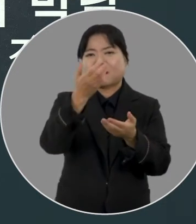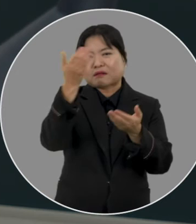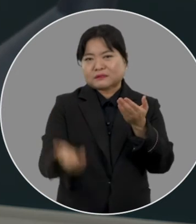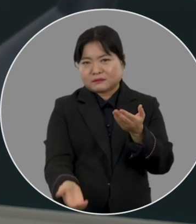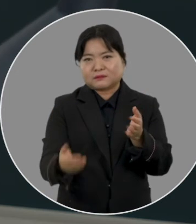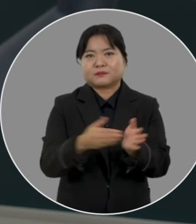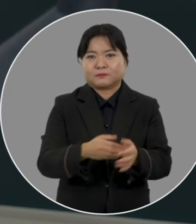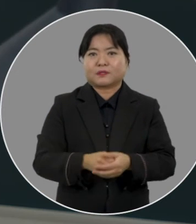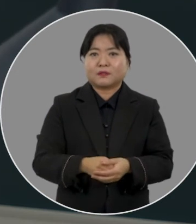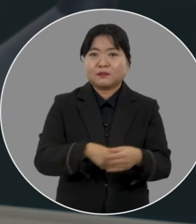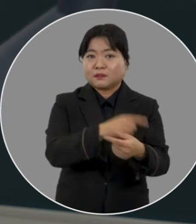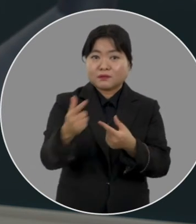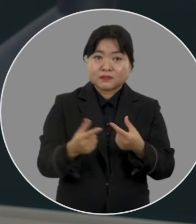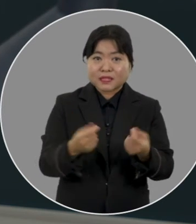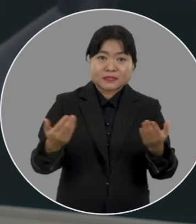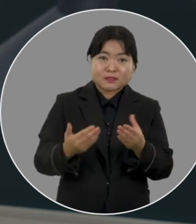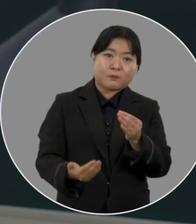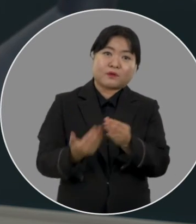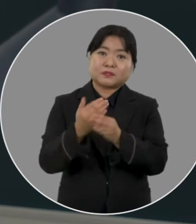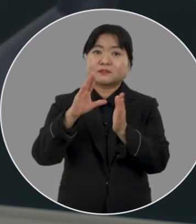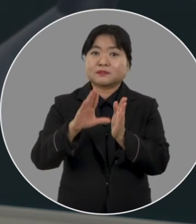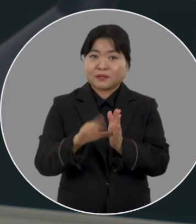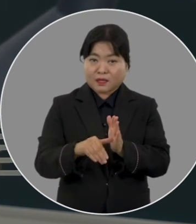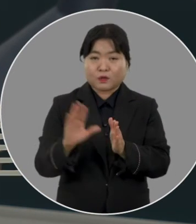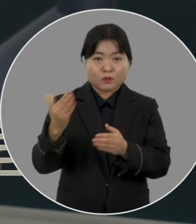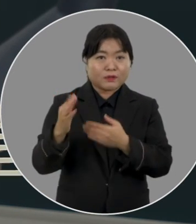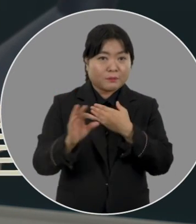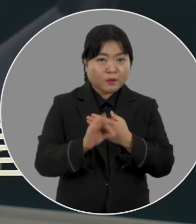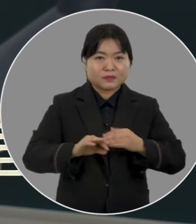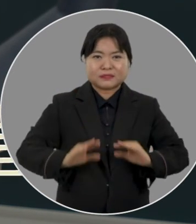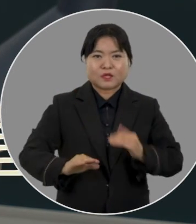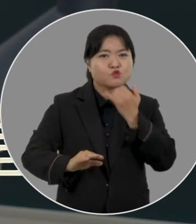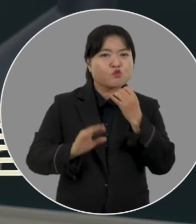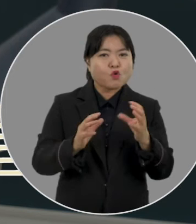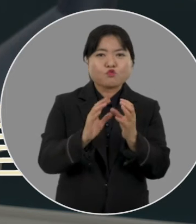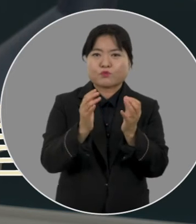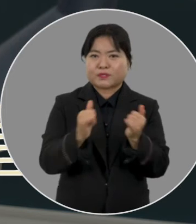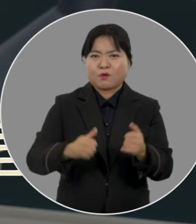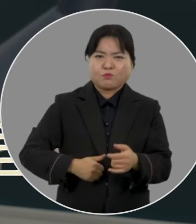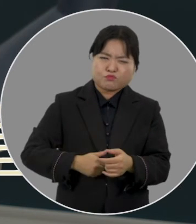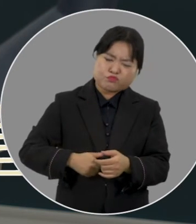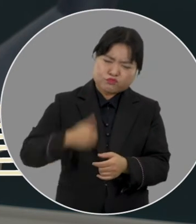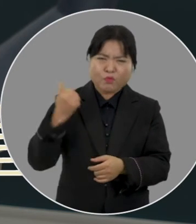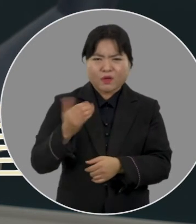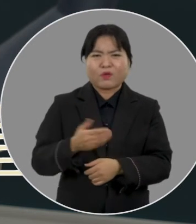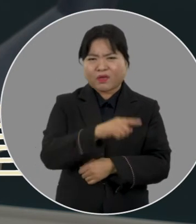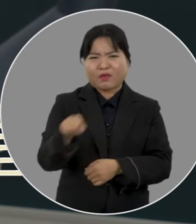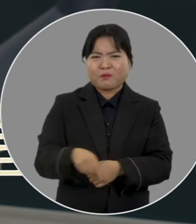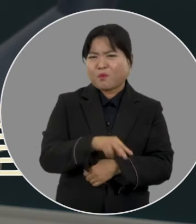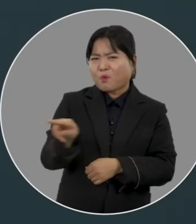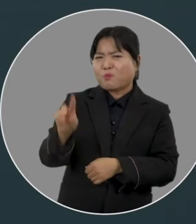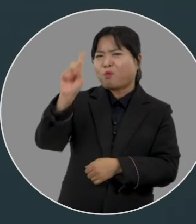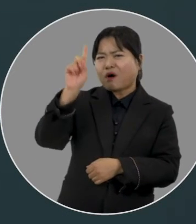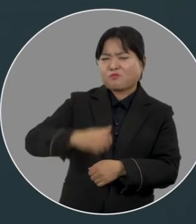했죠. 이런 식의 일들이 벌어질 때쯤 된다면 이제 독일 국민은 분노해야 마땅해요.